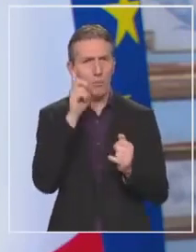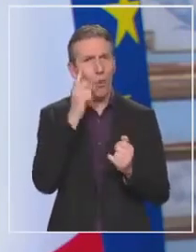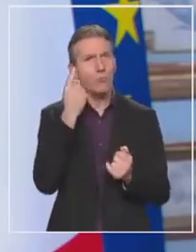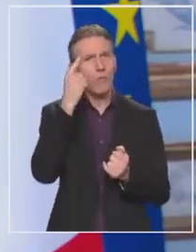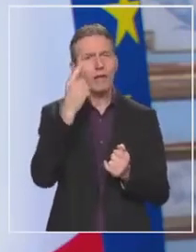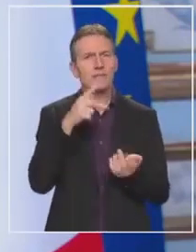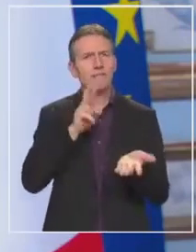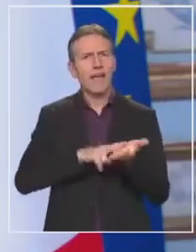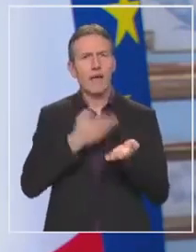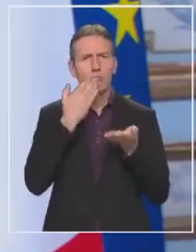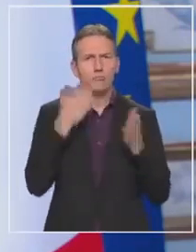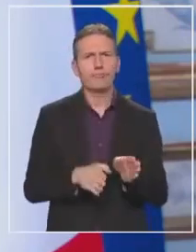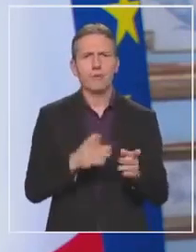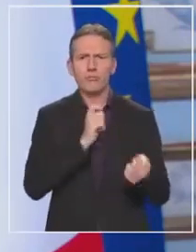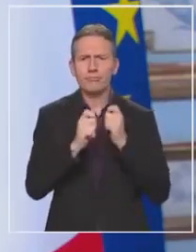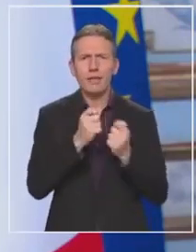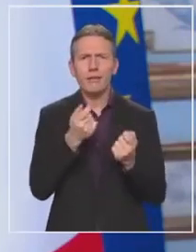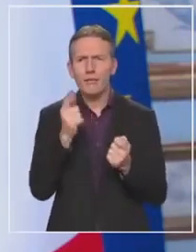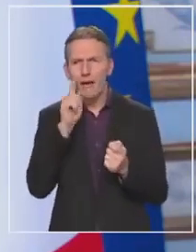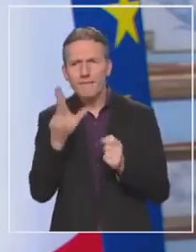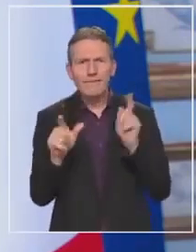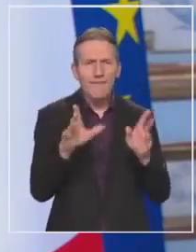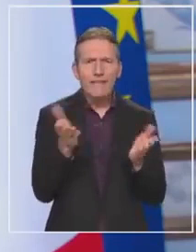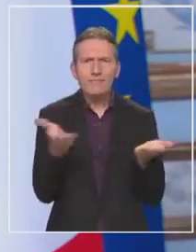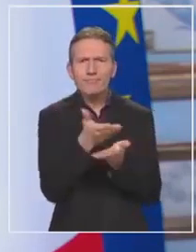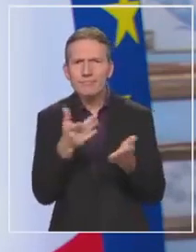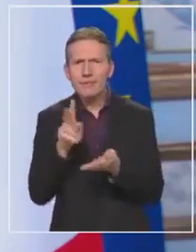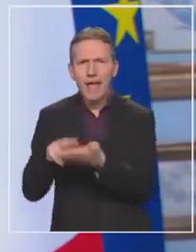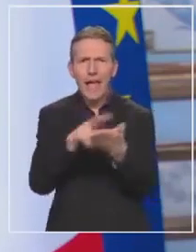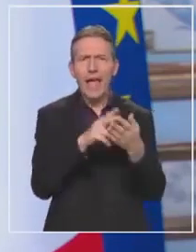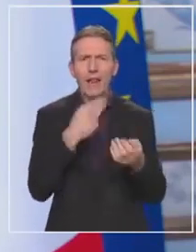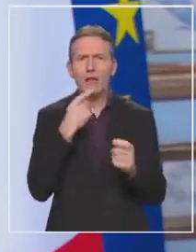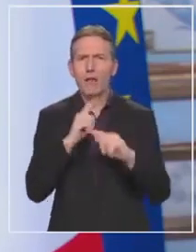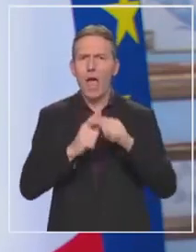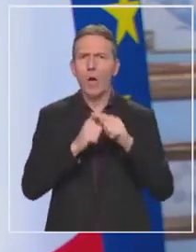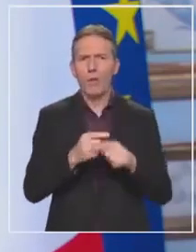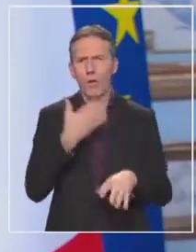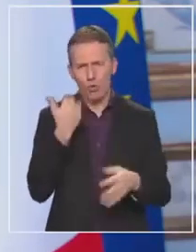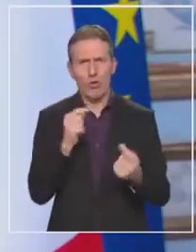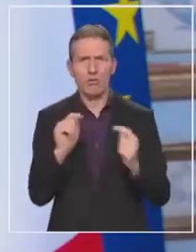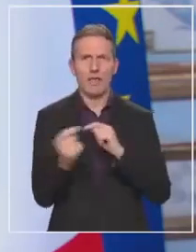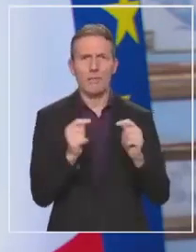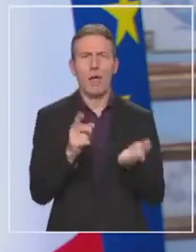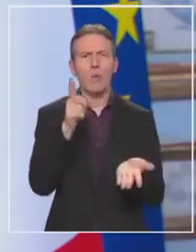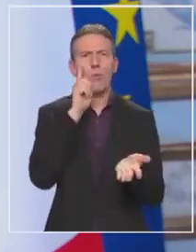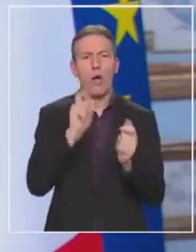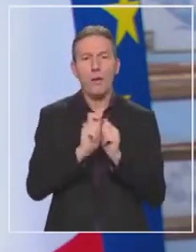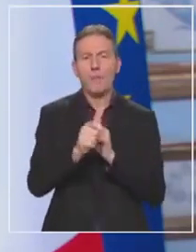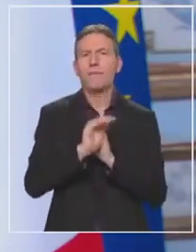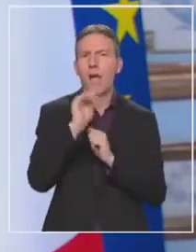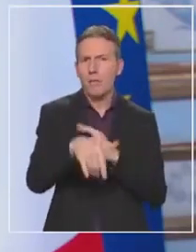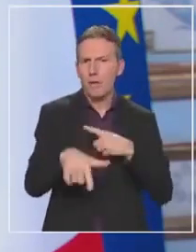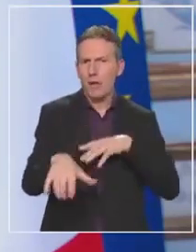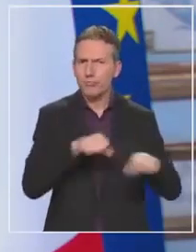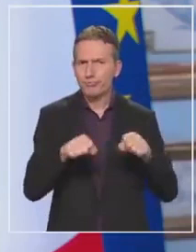affirmons les choses sans dialoguer sans les confronter au réel aux arguments des autres alors débattons car de là peut être une action